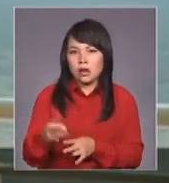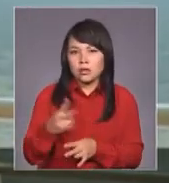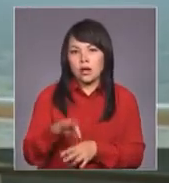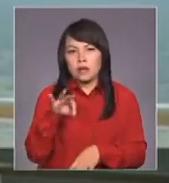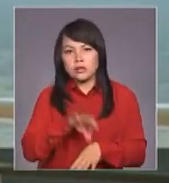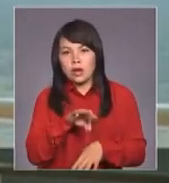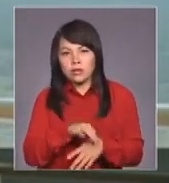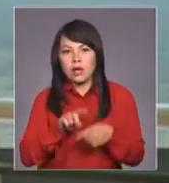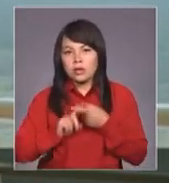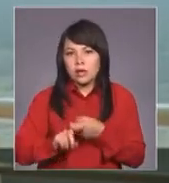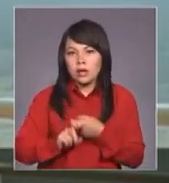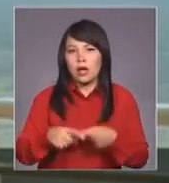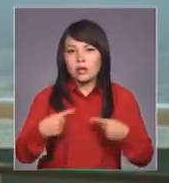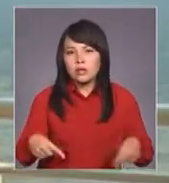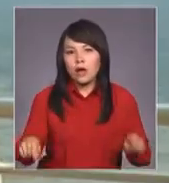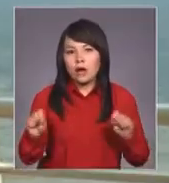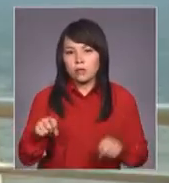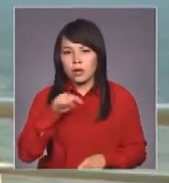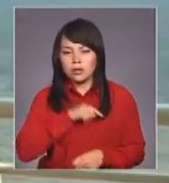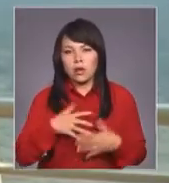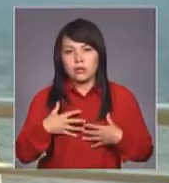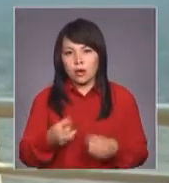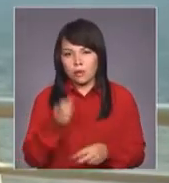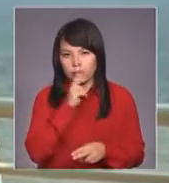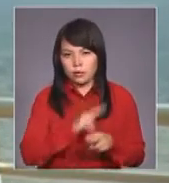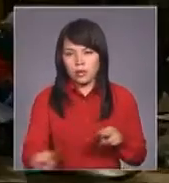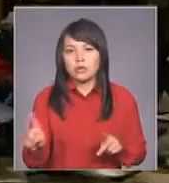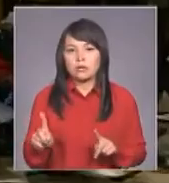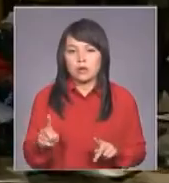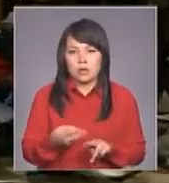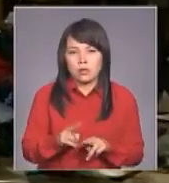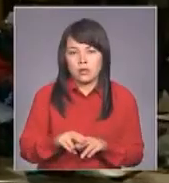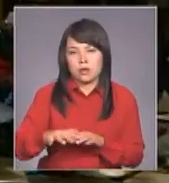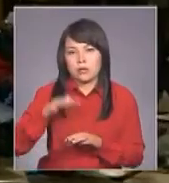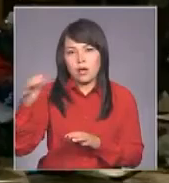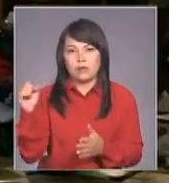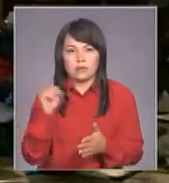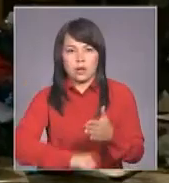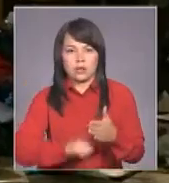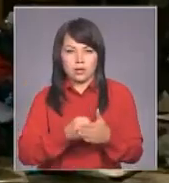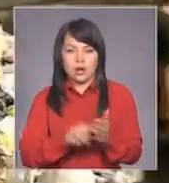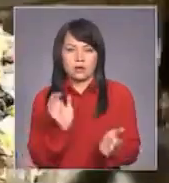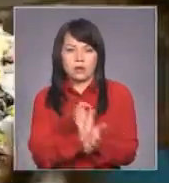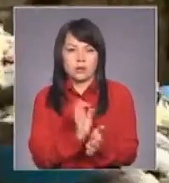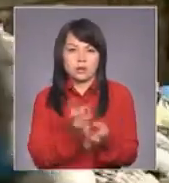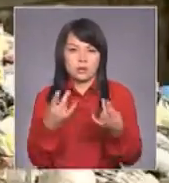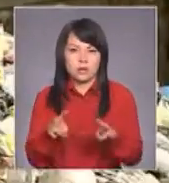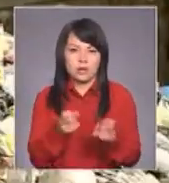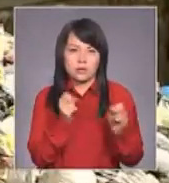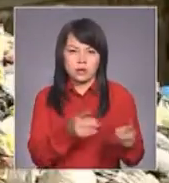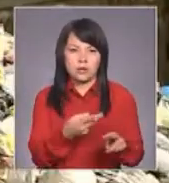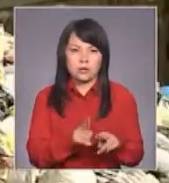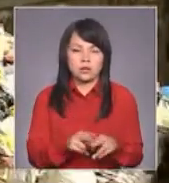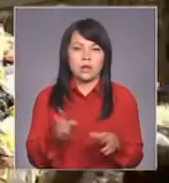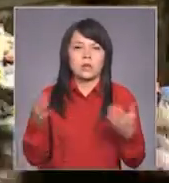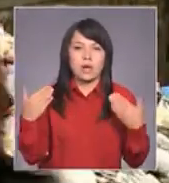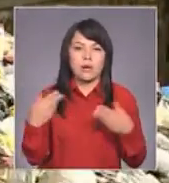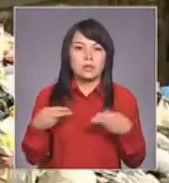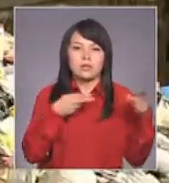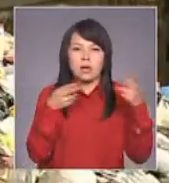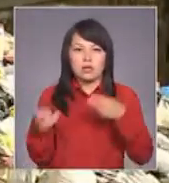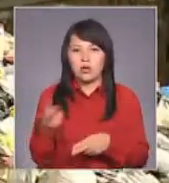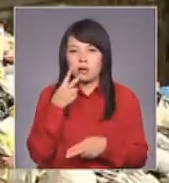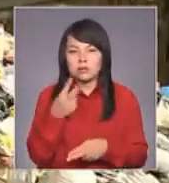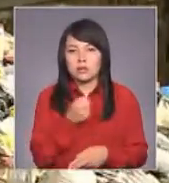аурулар таралуы мүмкін. Бізде онсызда ауру аз ба? Демалуға келген туристер қоқыстан жиіркеніп, бұнда келгендеріне өкініп